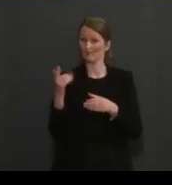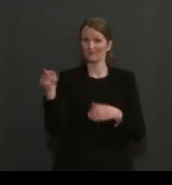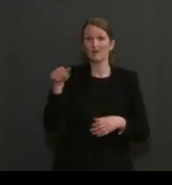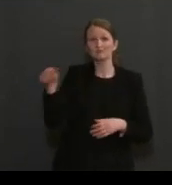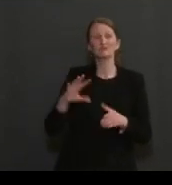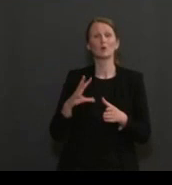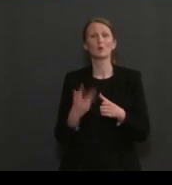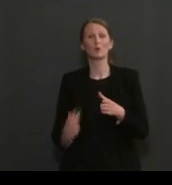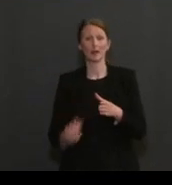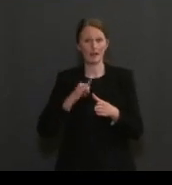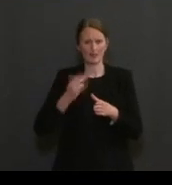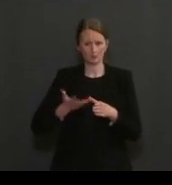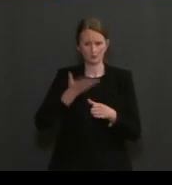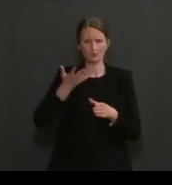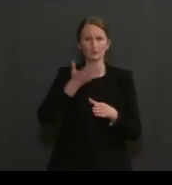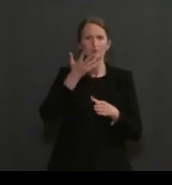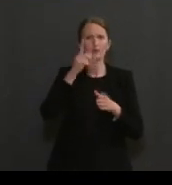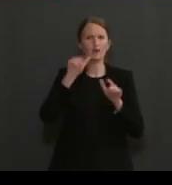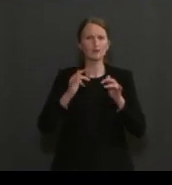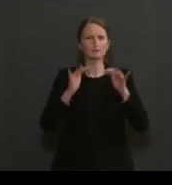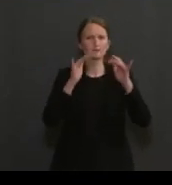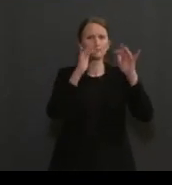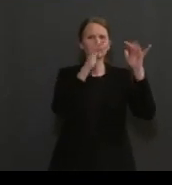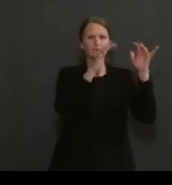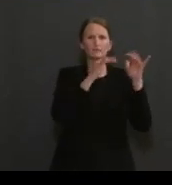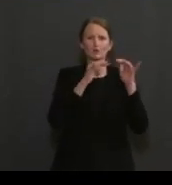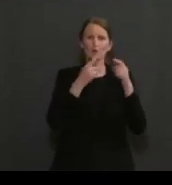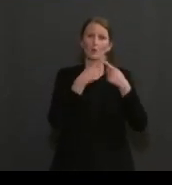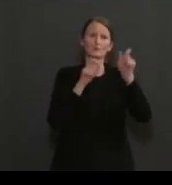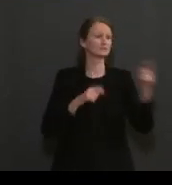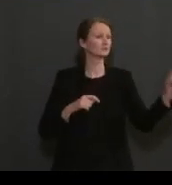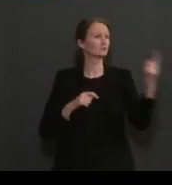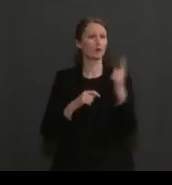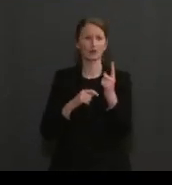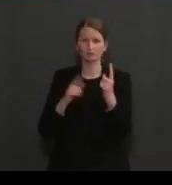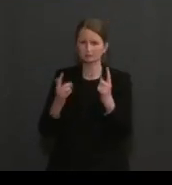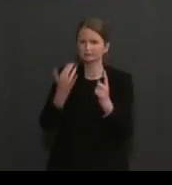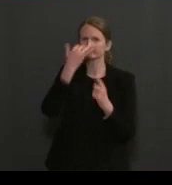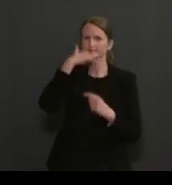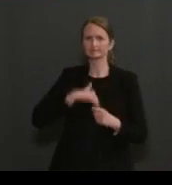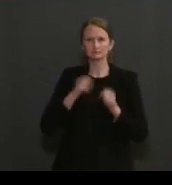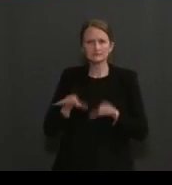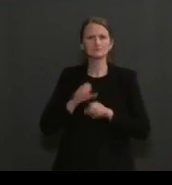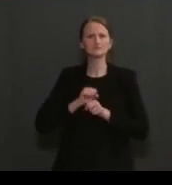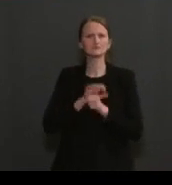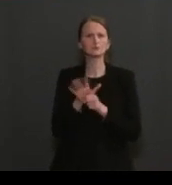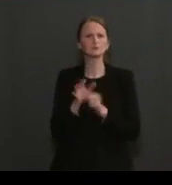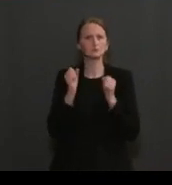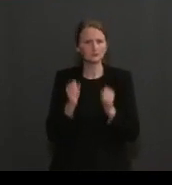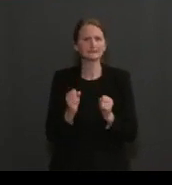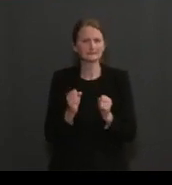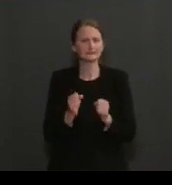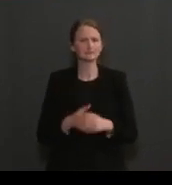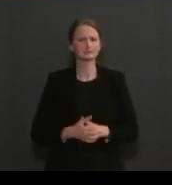pourrait attraper ainsi la maladie. Il est clair que ces détails peuvent paraître parfois un peu triviaux, mais ils sont la base